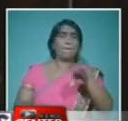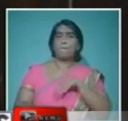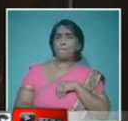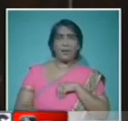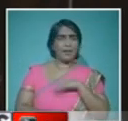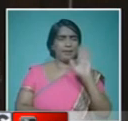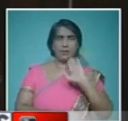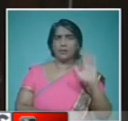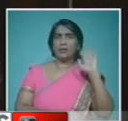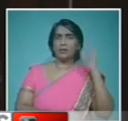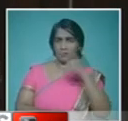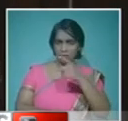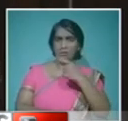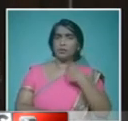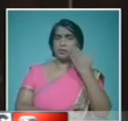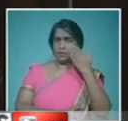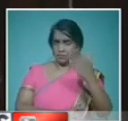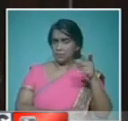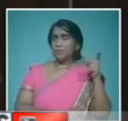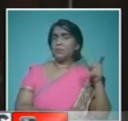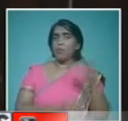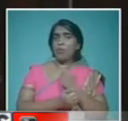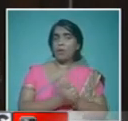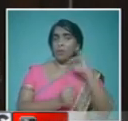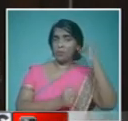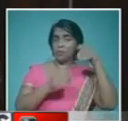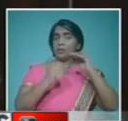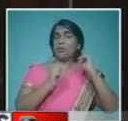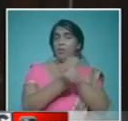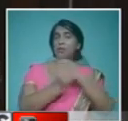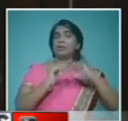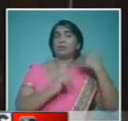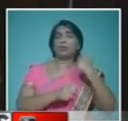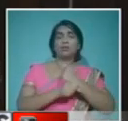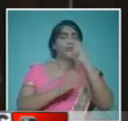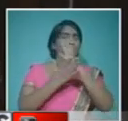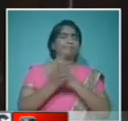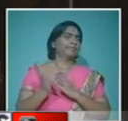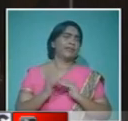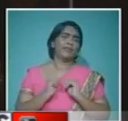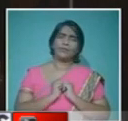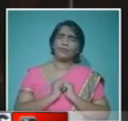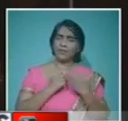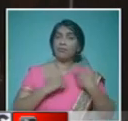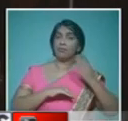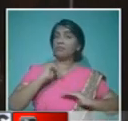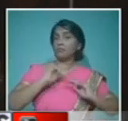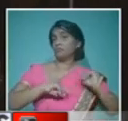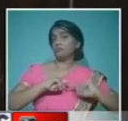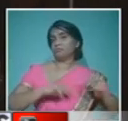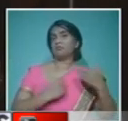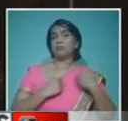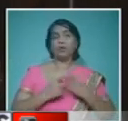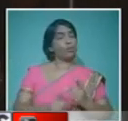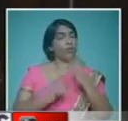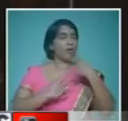කියලා විශේෂයෙන් ඔබතුමාටම ඉදිරිපත් කරන්නම්. පොලිස් මුලස්ථාන ඉස්සරහ ගවා මේ ආණ්ඩුක්‍රම ව්‍යවස්ථාව වැඩක් නැහැ, අපේ වෙනම ක්‍රමවේදයක් තියෙනවා, ඒ අනුව